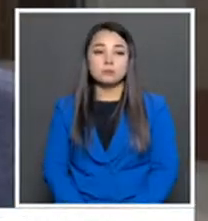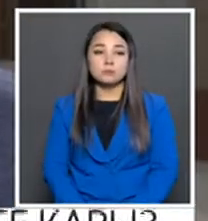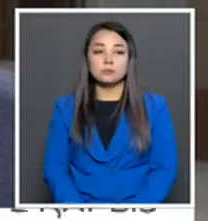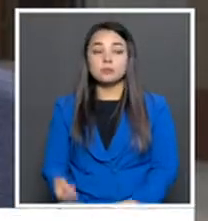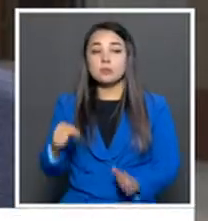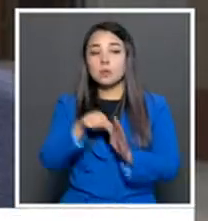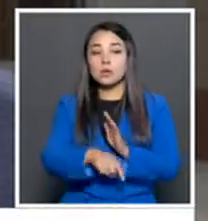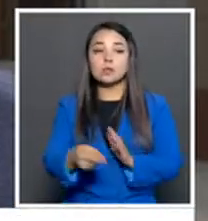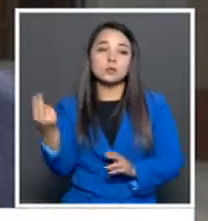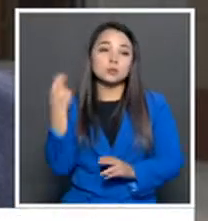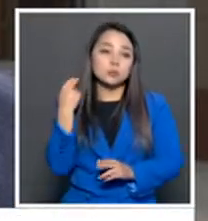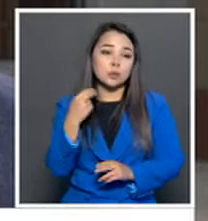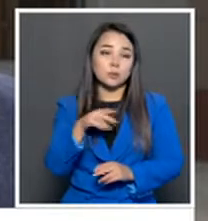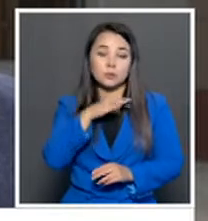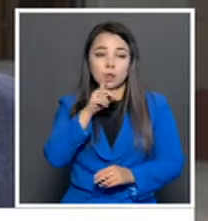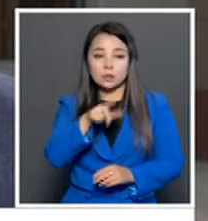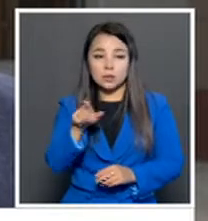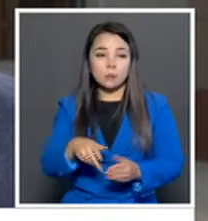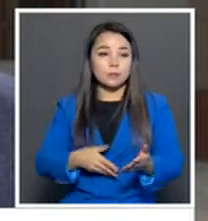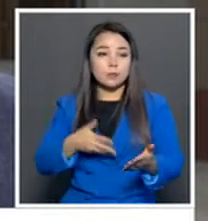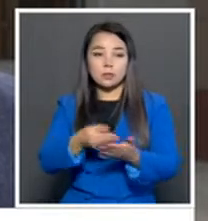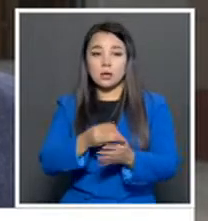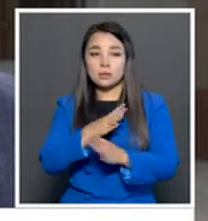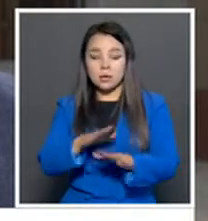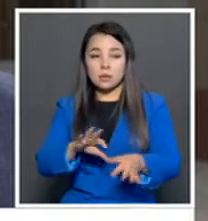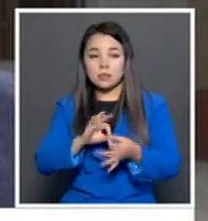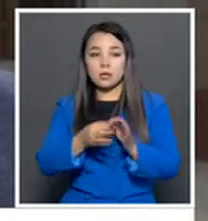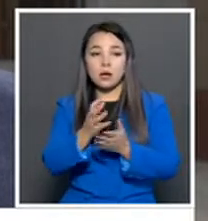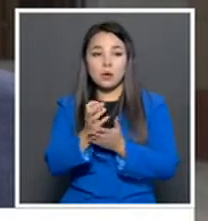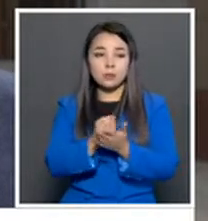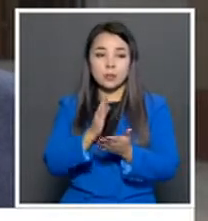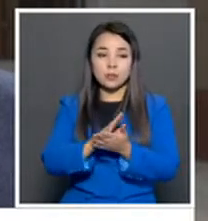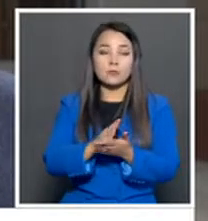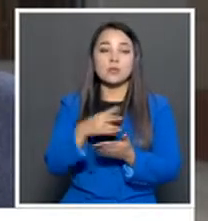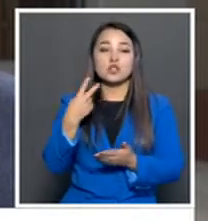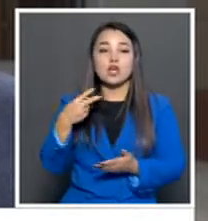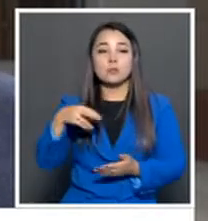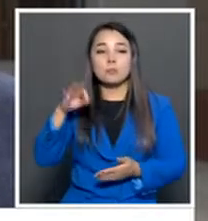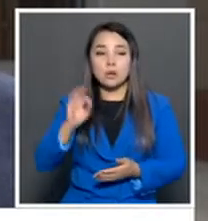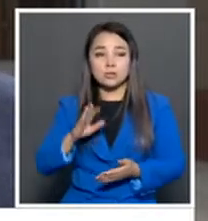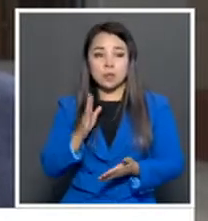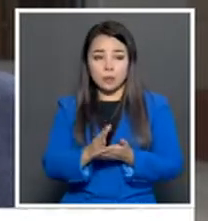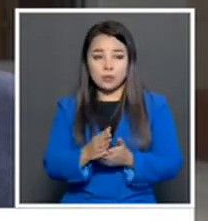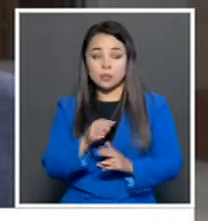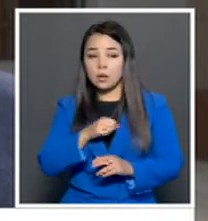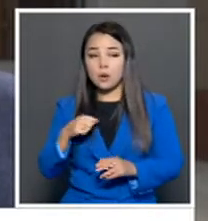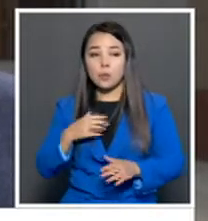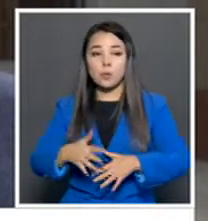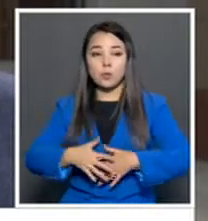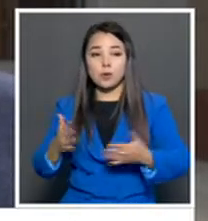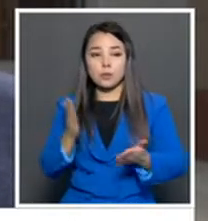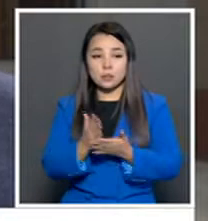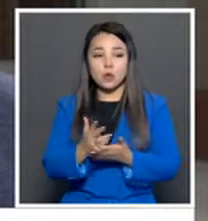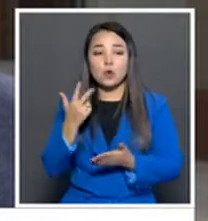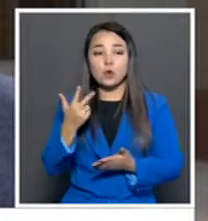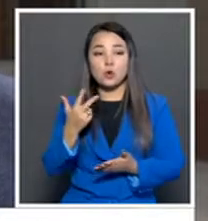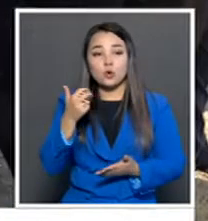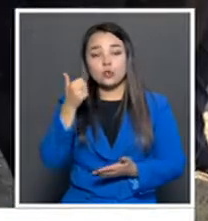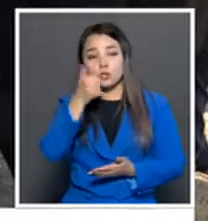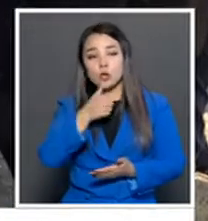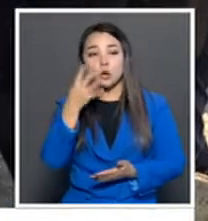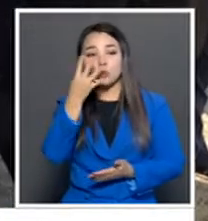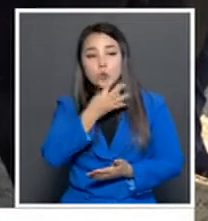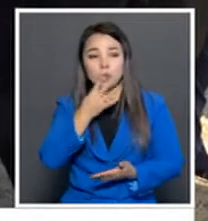ішінде жаңа қордаланған қарыздар шамамен 20%-ды құрайды. Ең көбі жаңа 3 жыл, 4